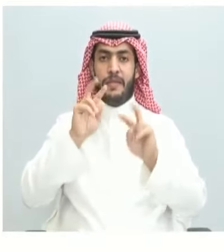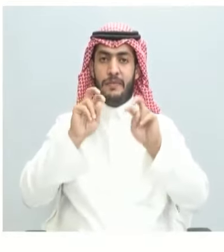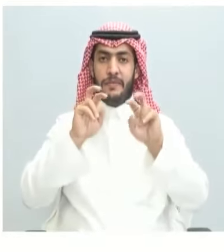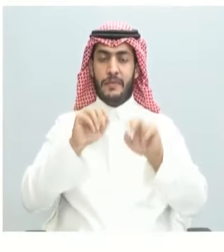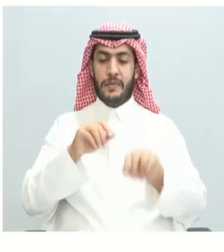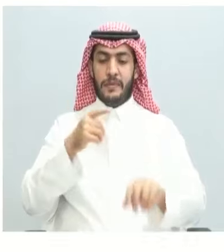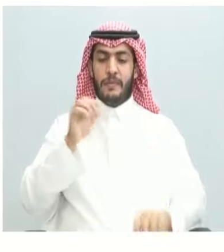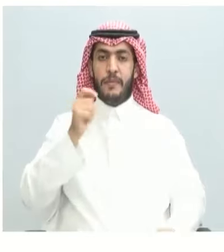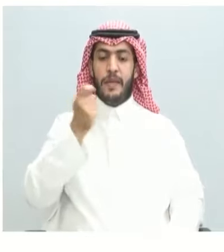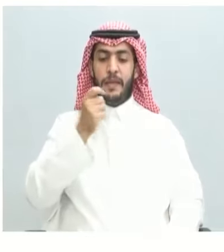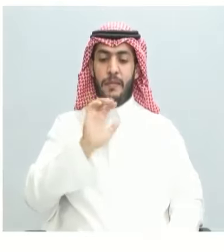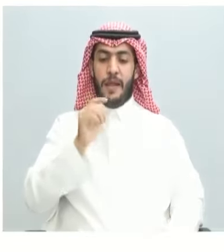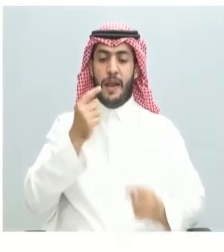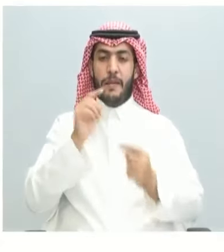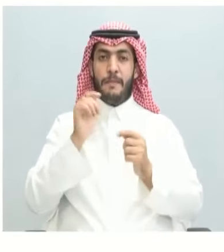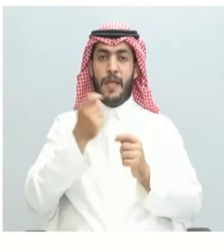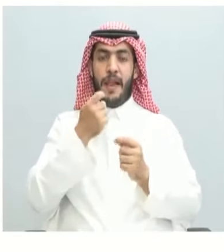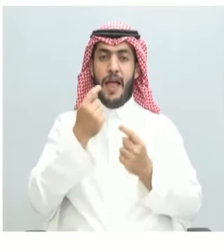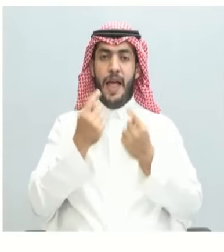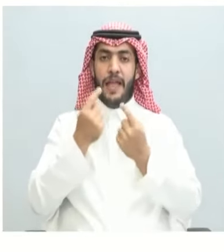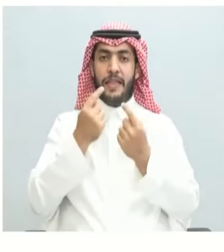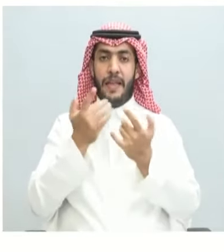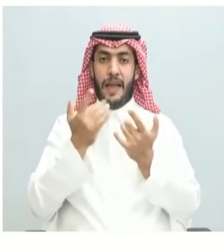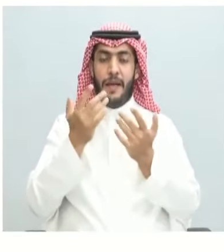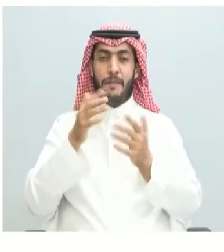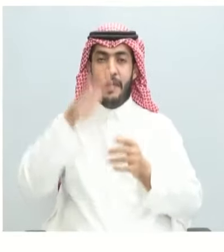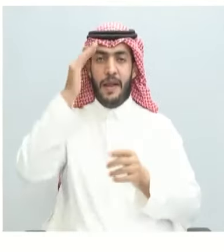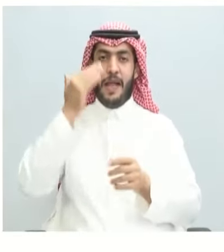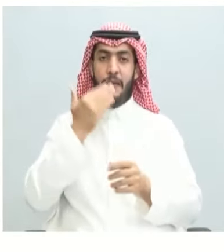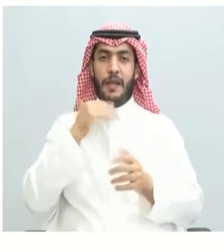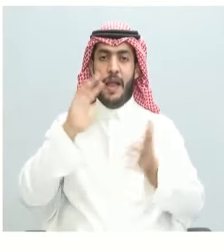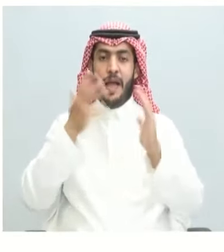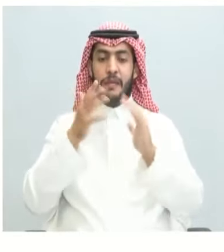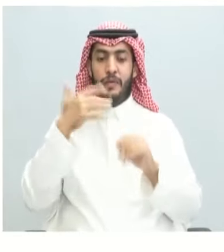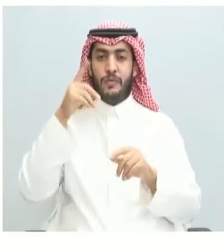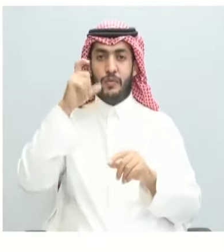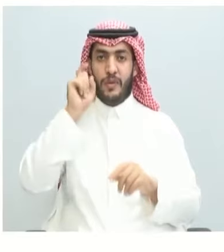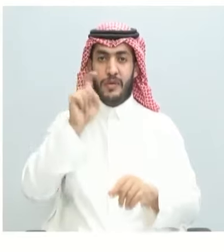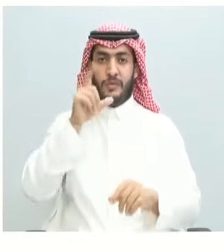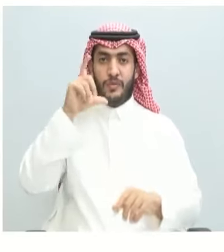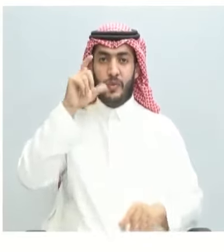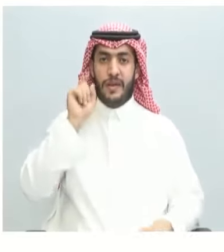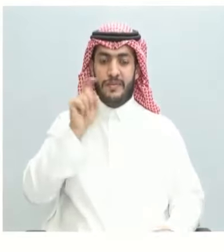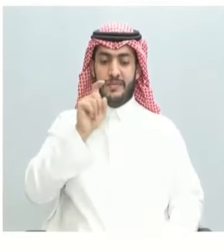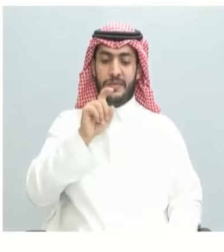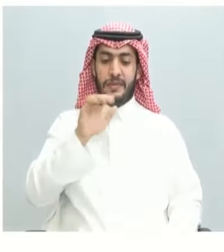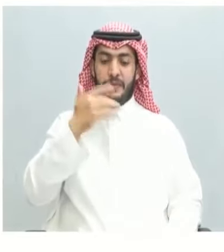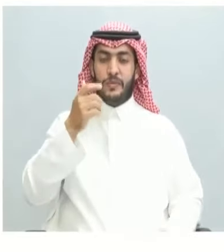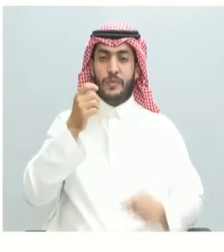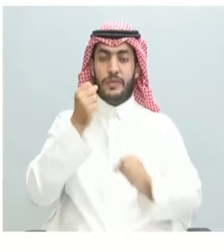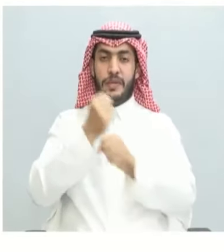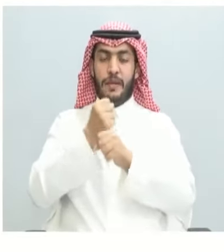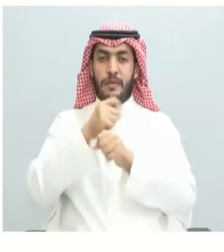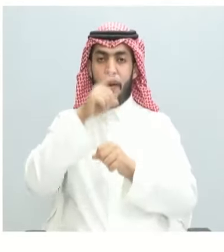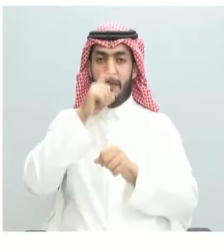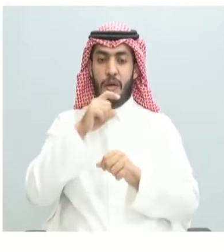ونكتب مثلا حدائق الملك عبد الله العالميه ونختار الصور وبعدها نقوم باختيار ادوات ومن حقوق الاستخدام نقوم